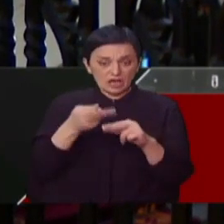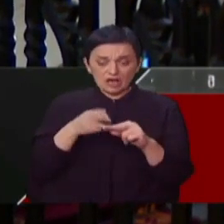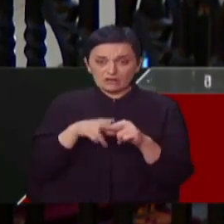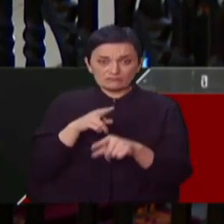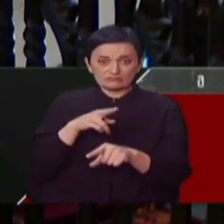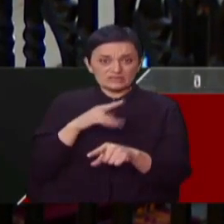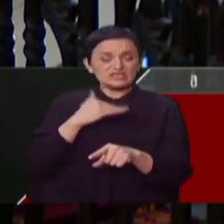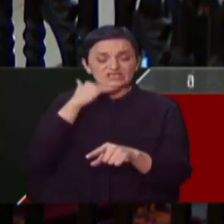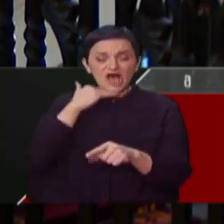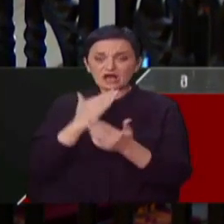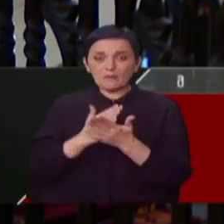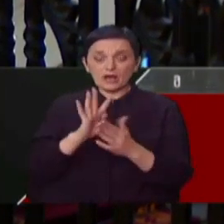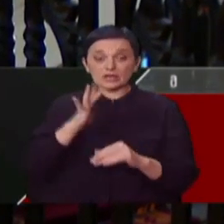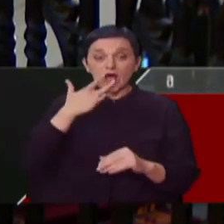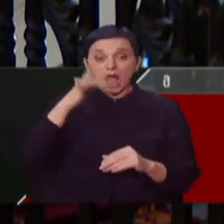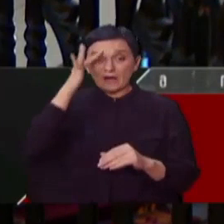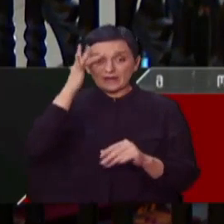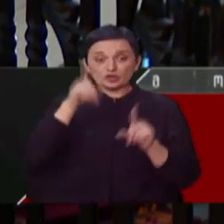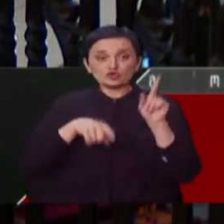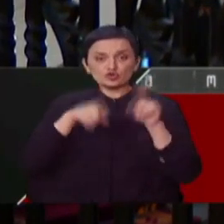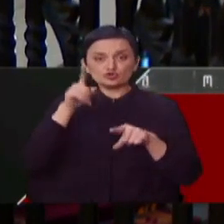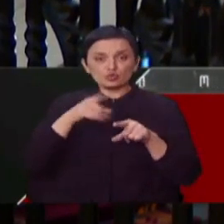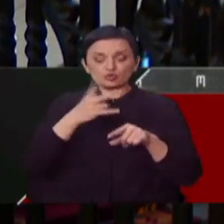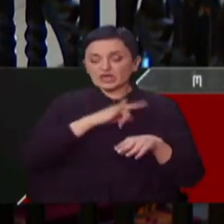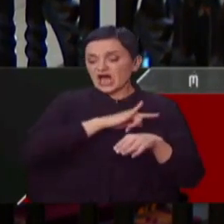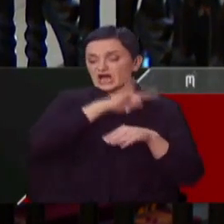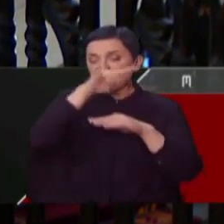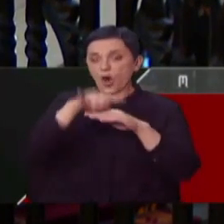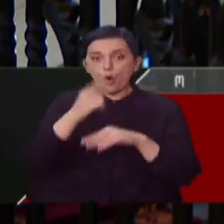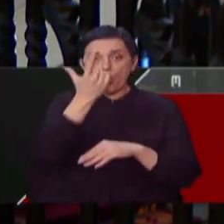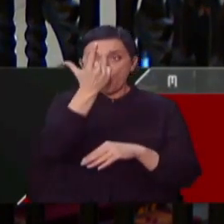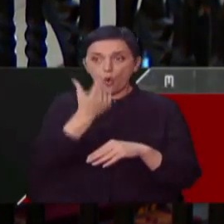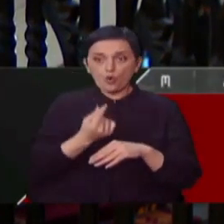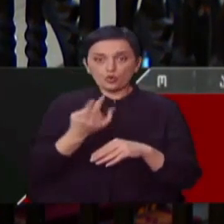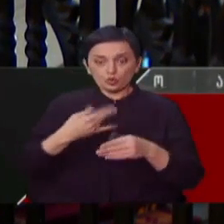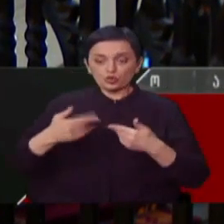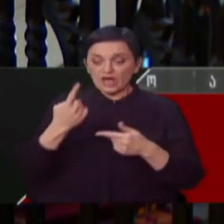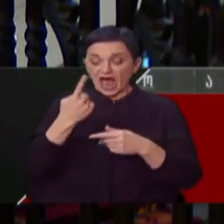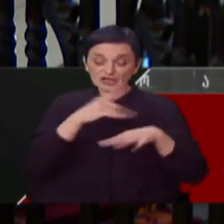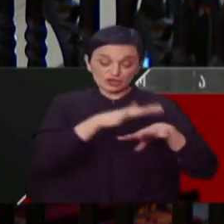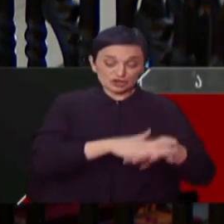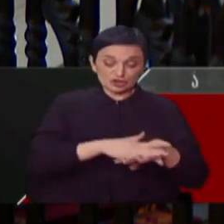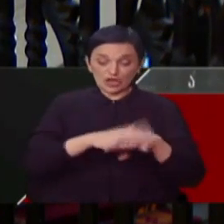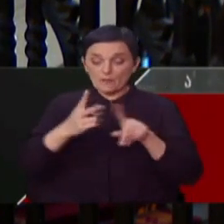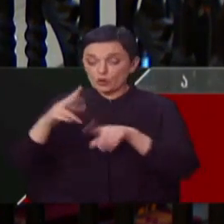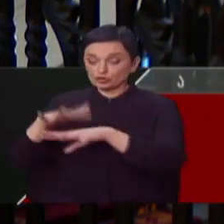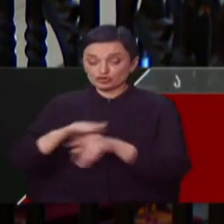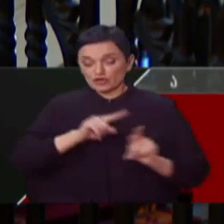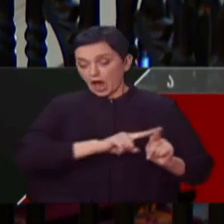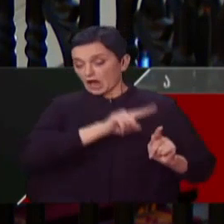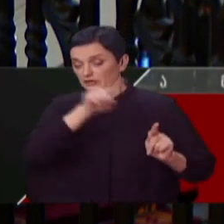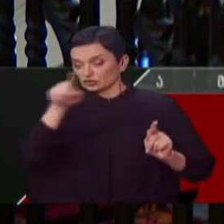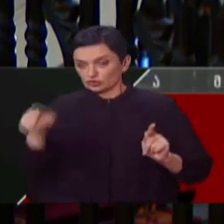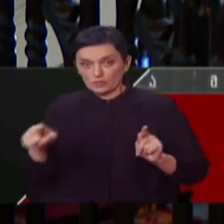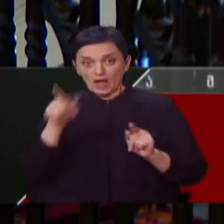არის საკმარისი, იმიტომ რომ ამერიკა ზოგჯერ უნდა გადაფრინდე, ზოგჯერ ორი დღე უნდა იარო, რომ ერთი შტატიდან მეორე შტატში მიხვიდა. და ეს